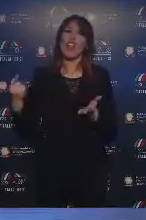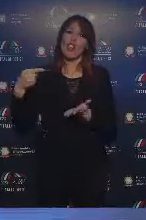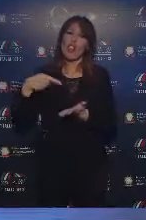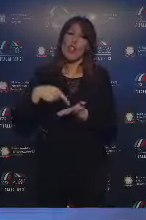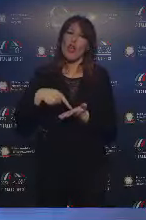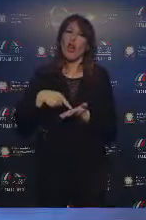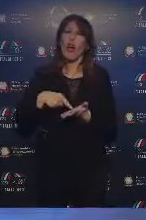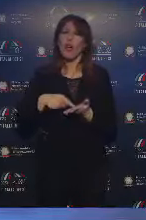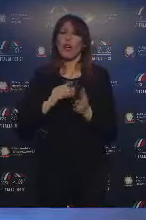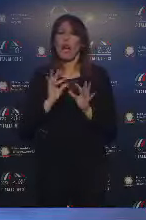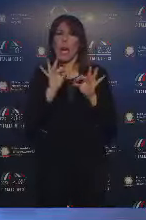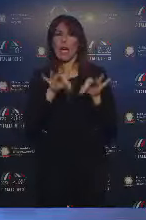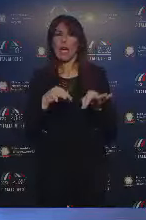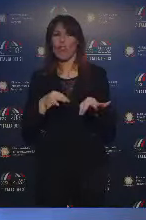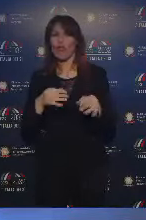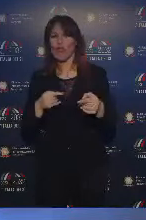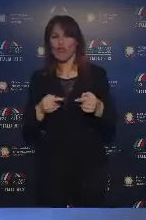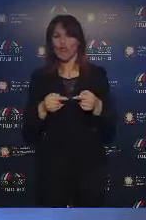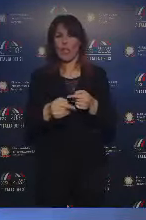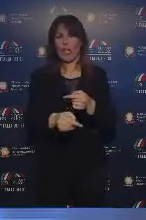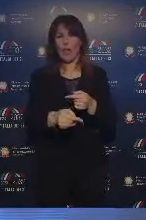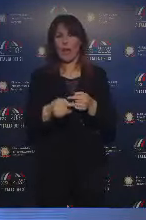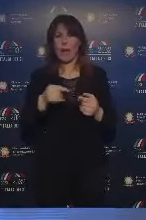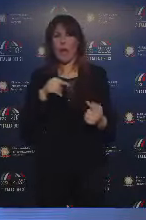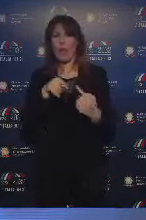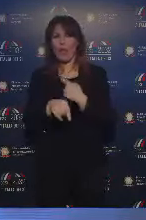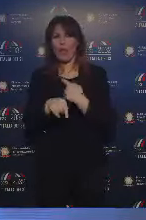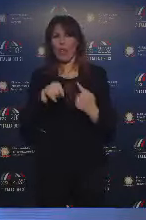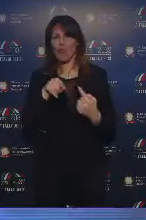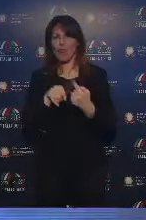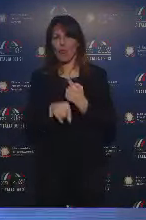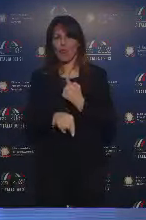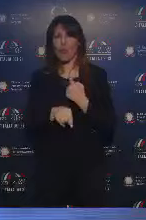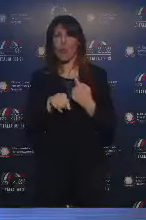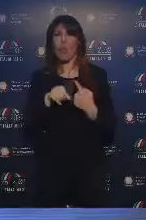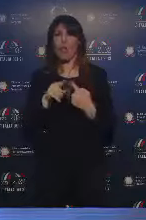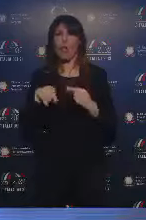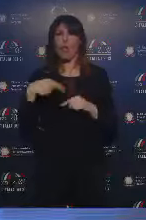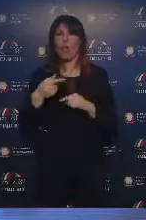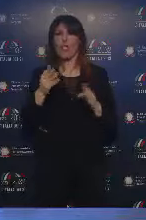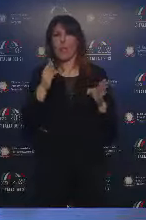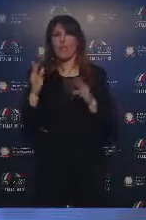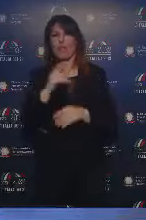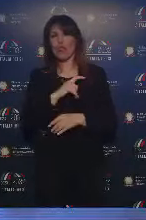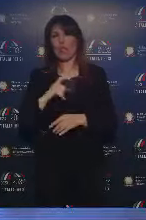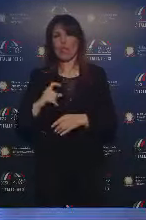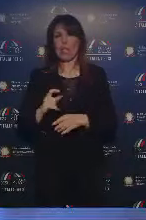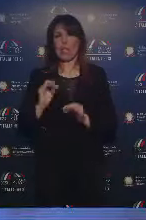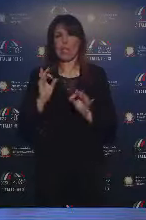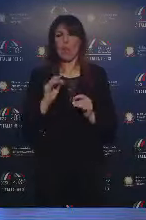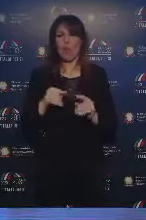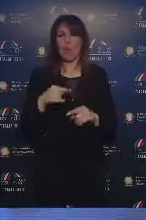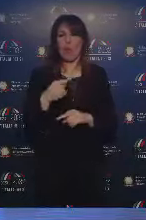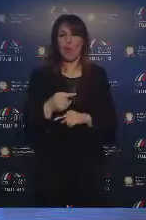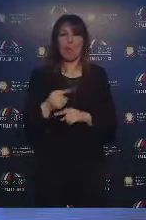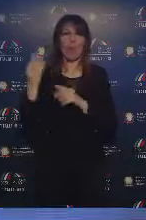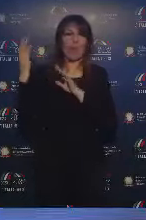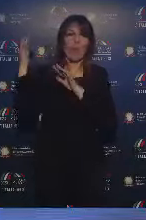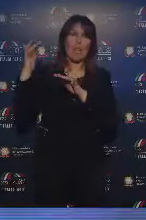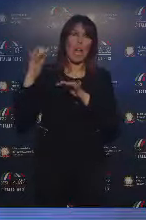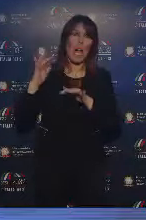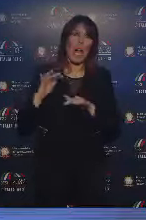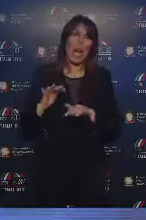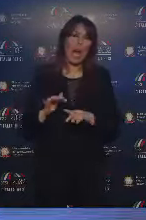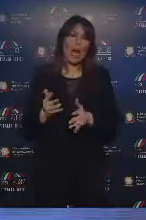raggiungibilità in ambole direzioni per la prossima stagione estiva ovviamente le frane non dipendono